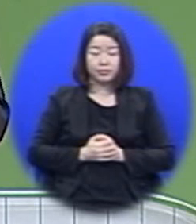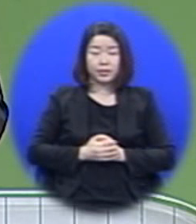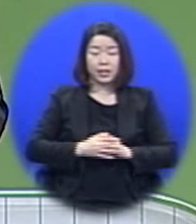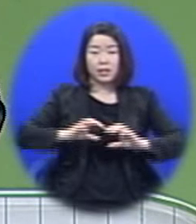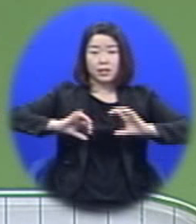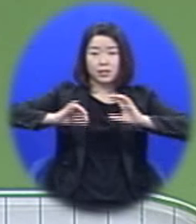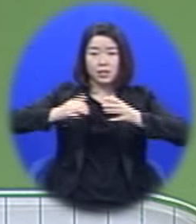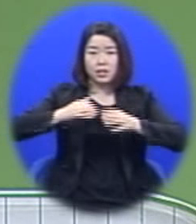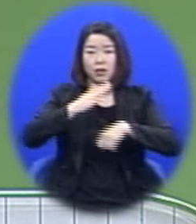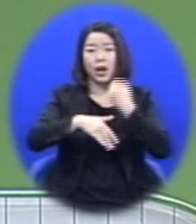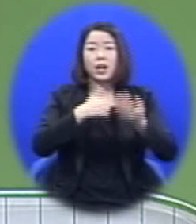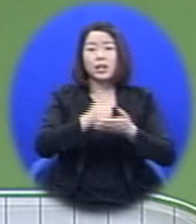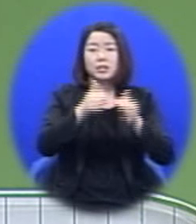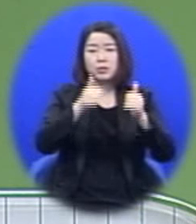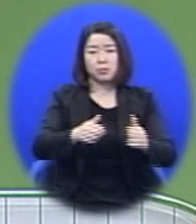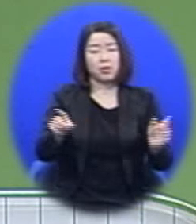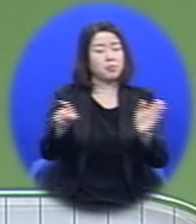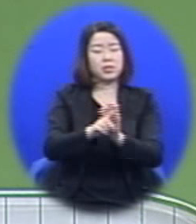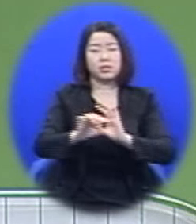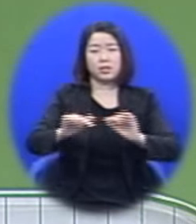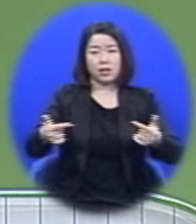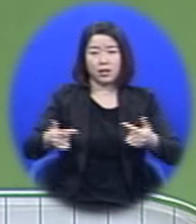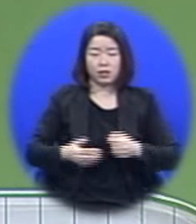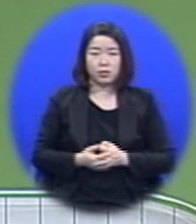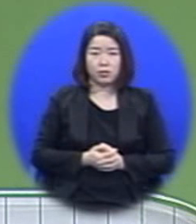세상은 하나님의 심판을 믿지 않습니다.